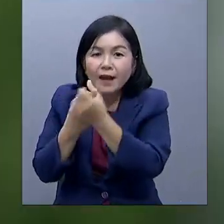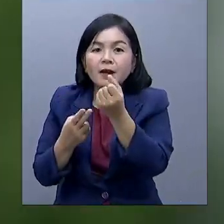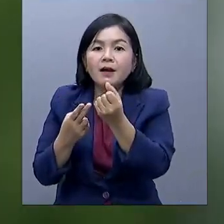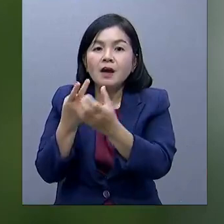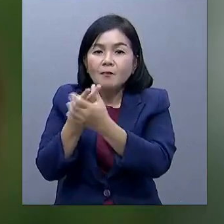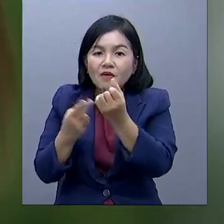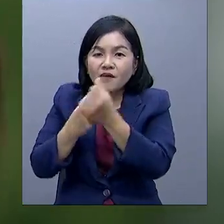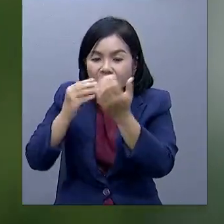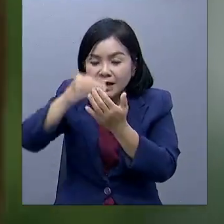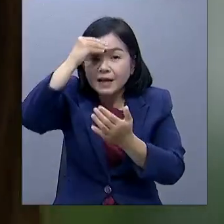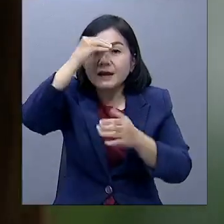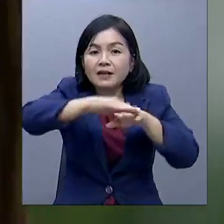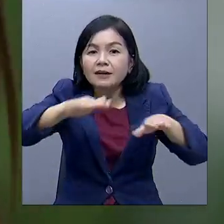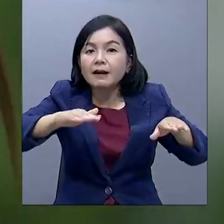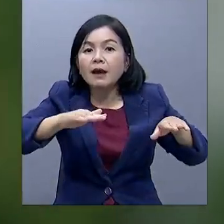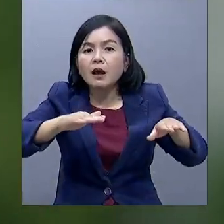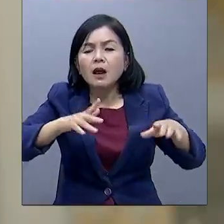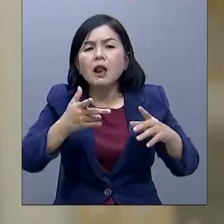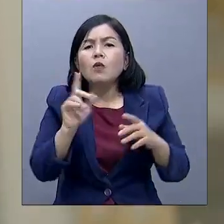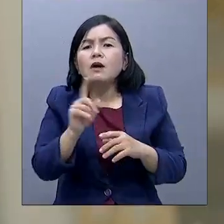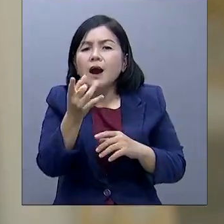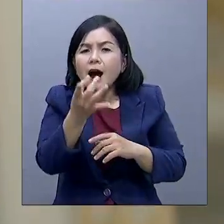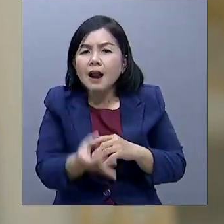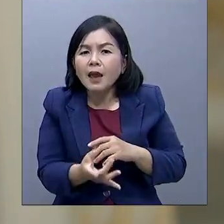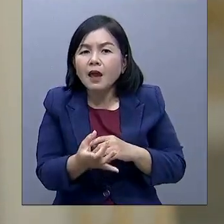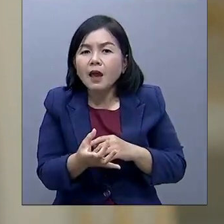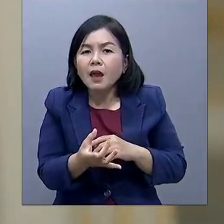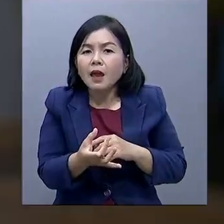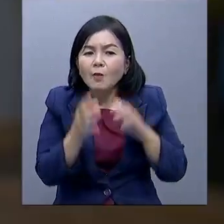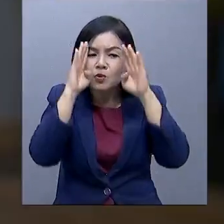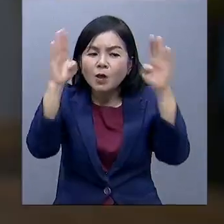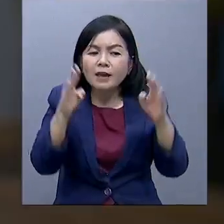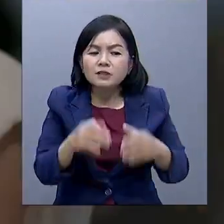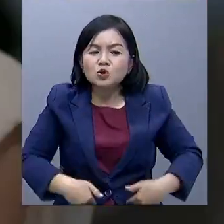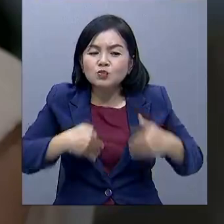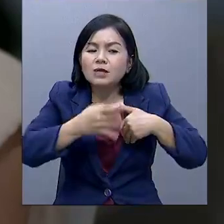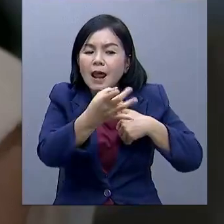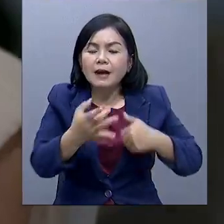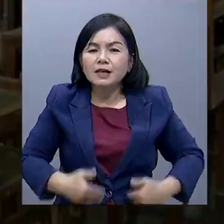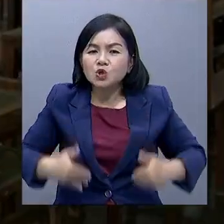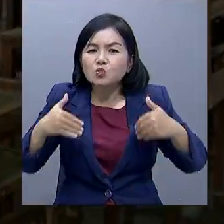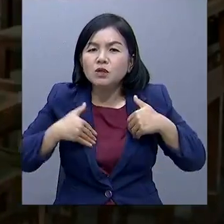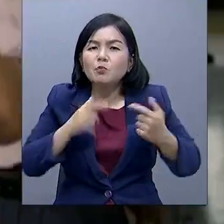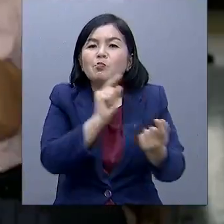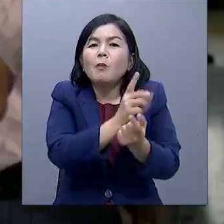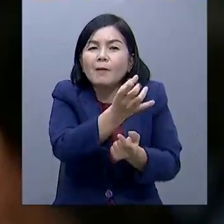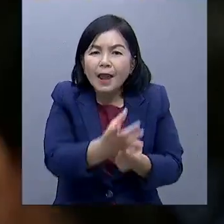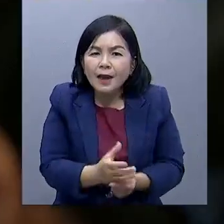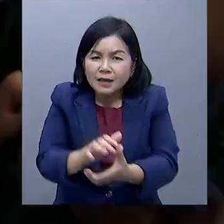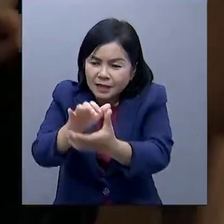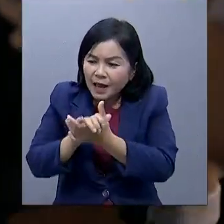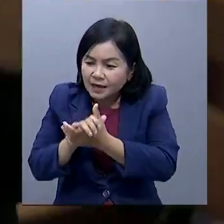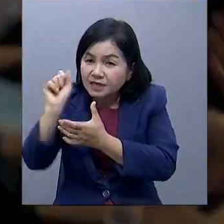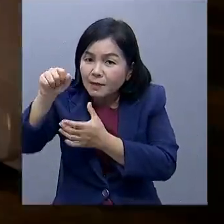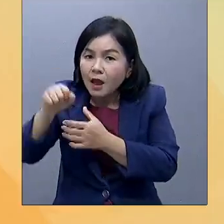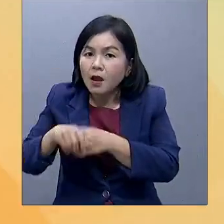งมัธยม แล้วปมเรื่องของเราไทม์ไลน์เรื่องของเราอ่ะมันมีประเด็นอะไรในยุค30คือจะแต่งงานกันดีไหมอะไรเงี้ยหร